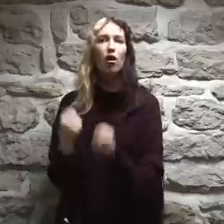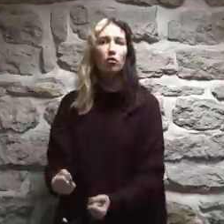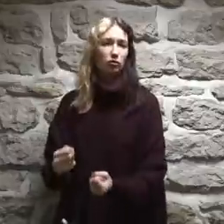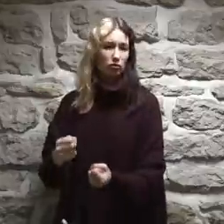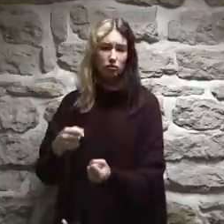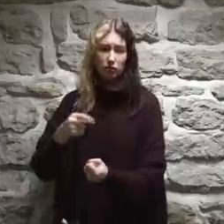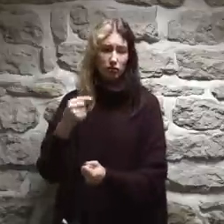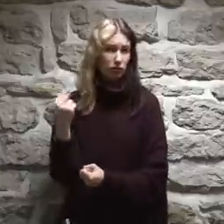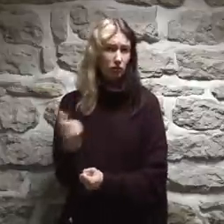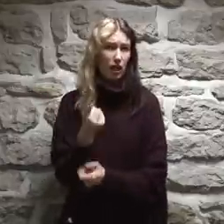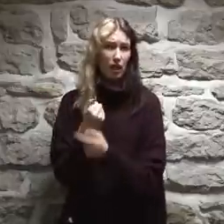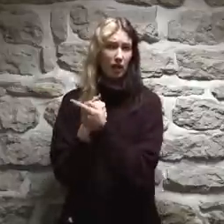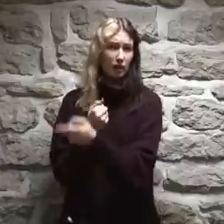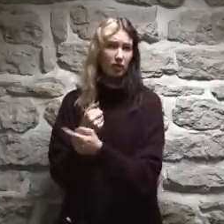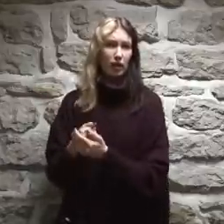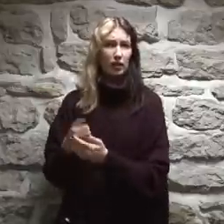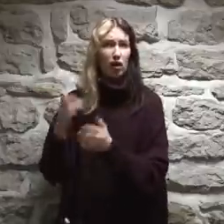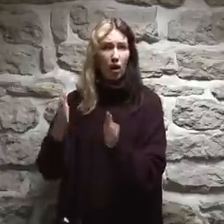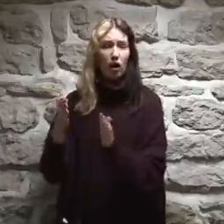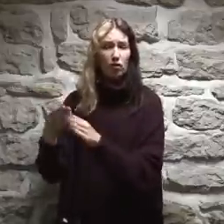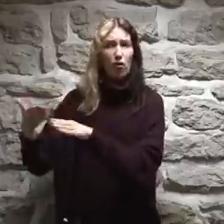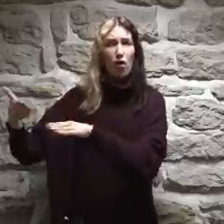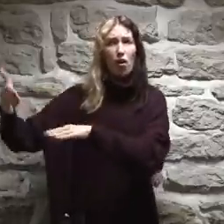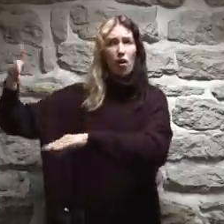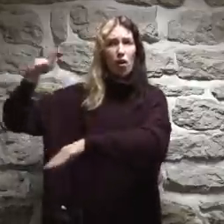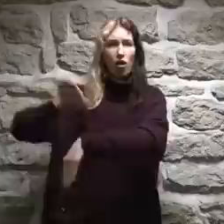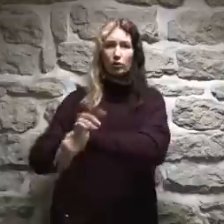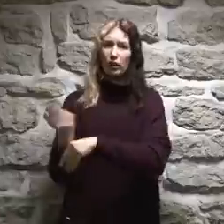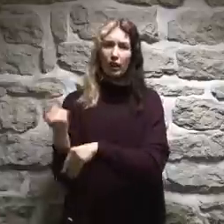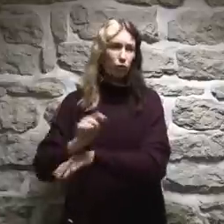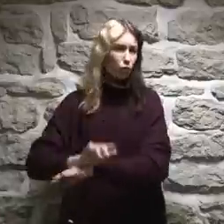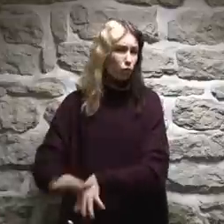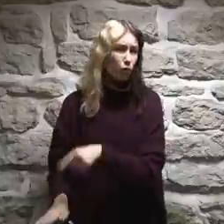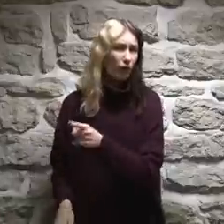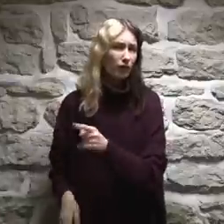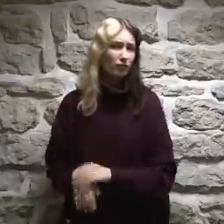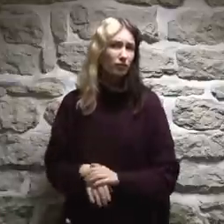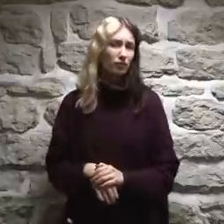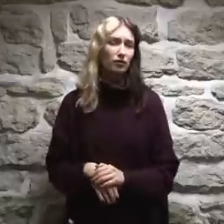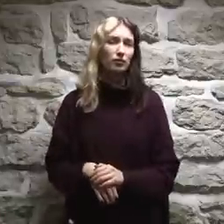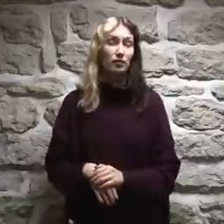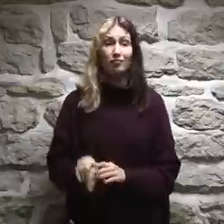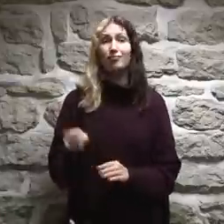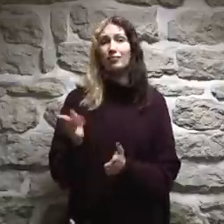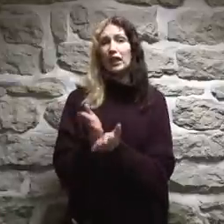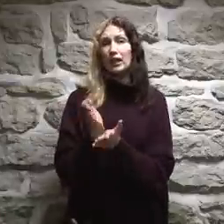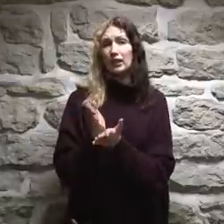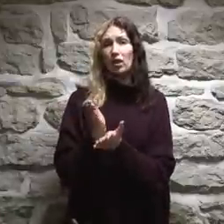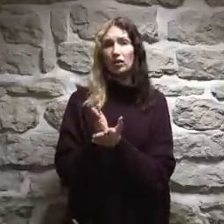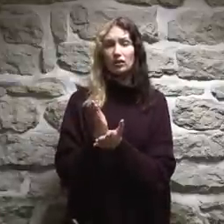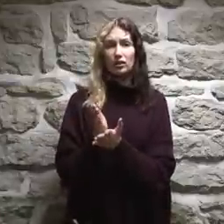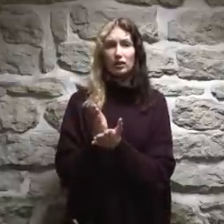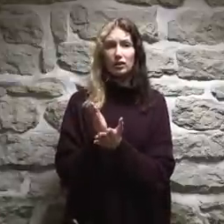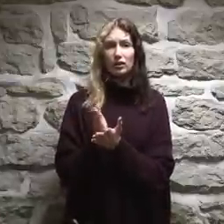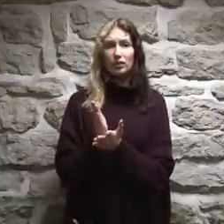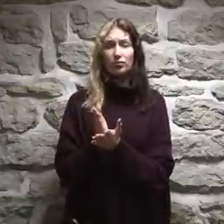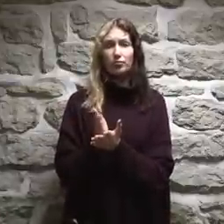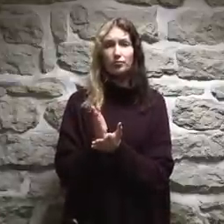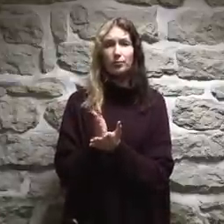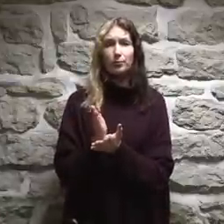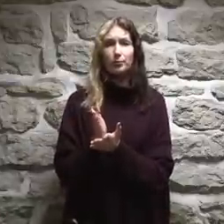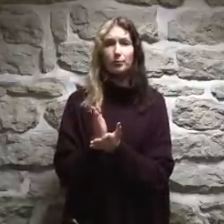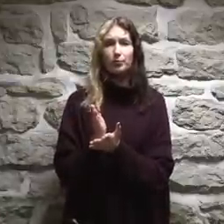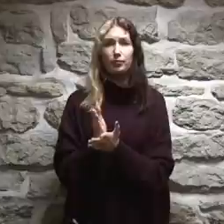haiglast üle koormavad. Nii et see on kindlasti